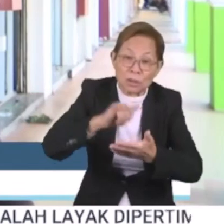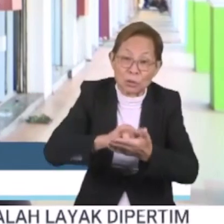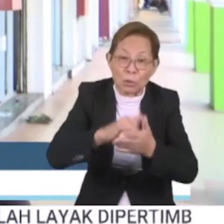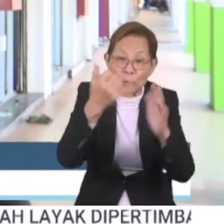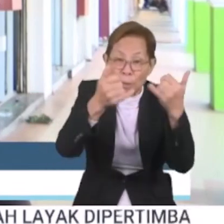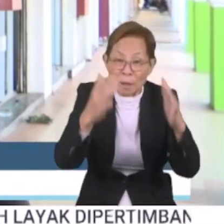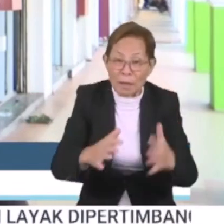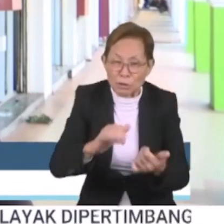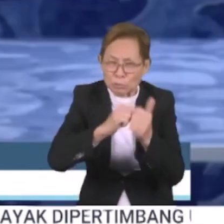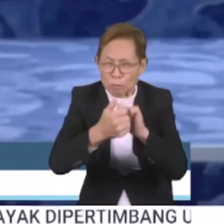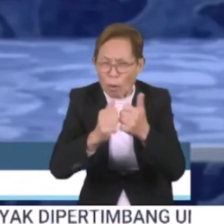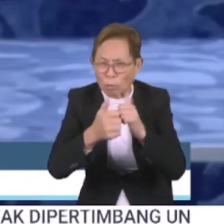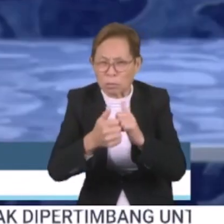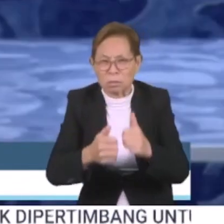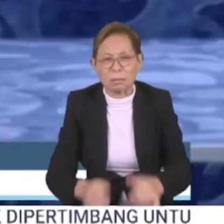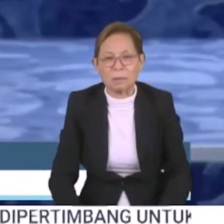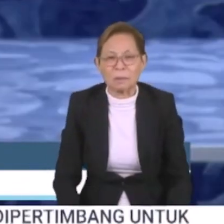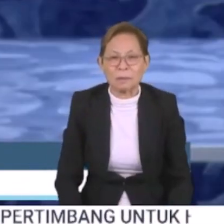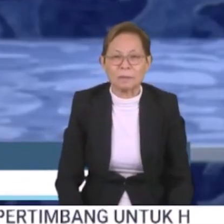player sport industri dan sebagainya.